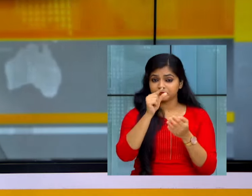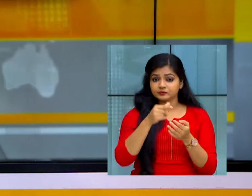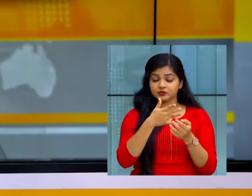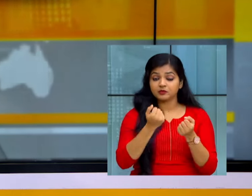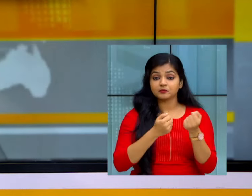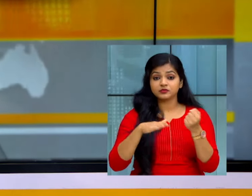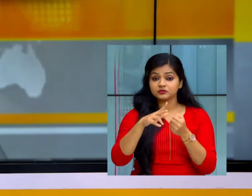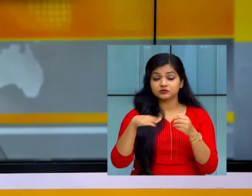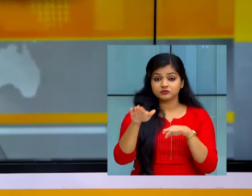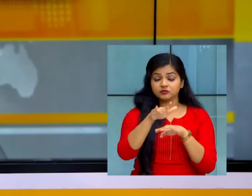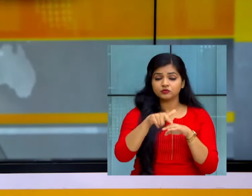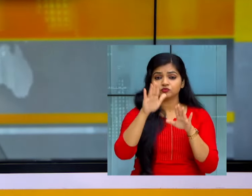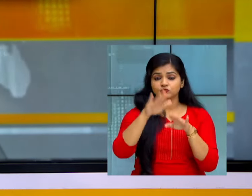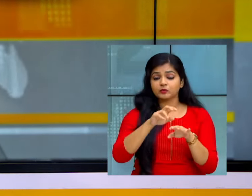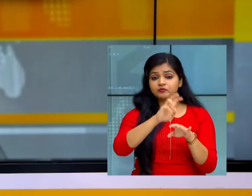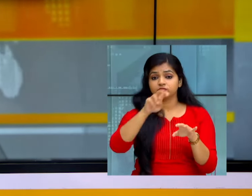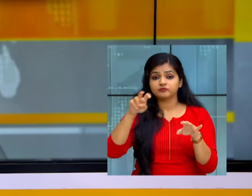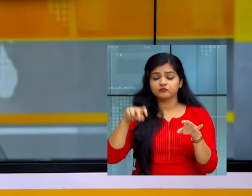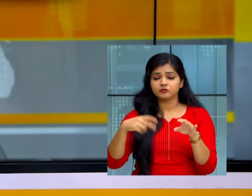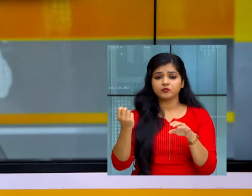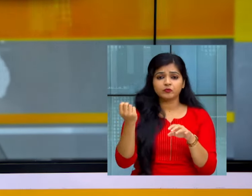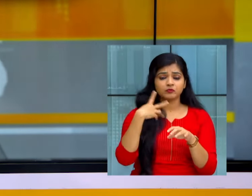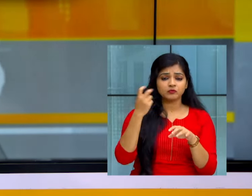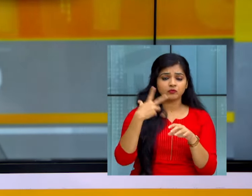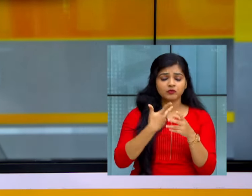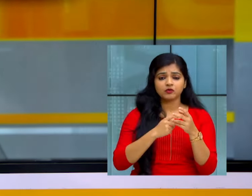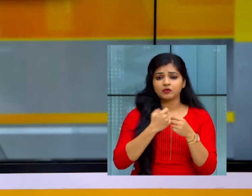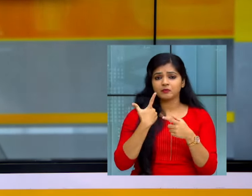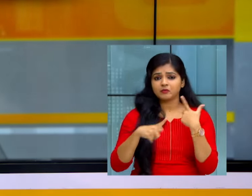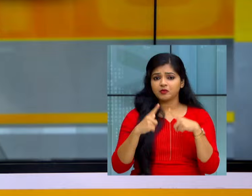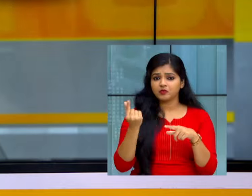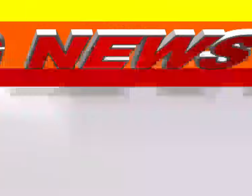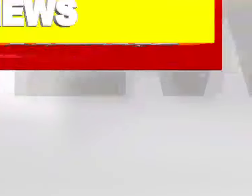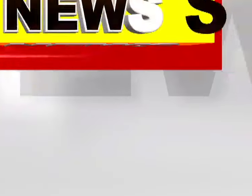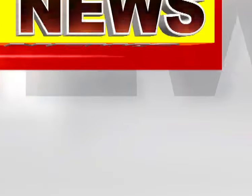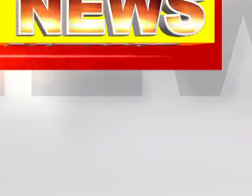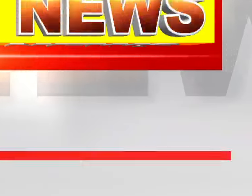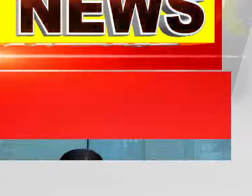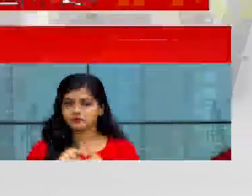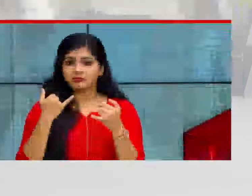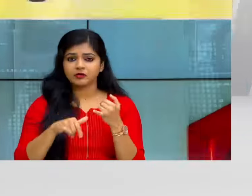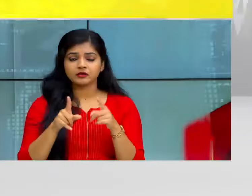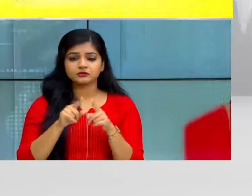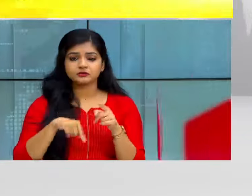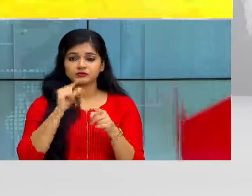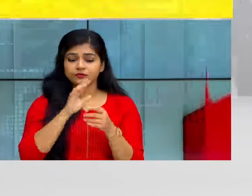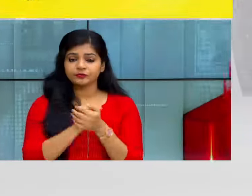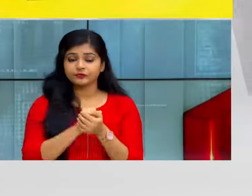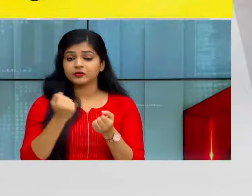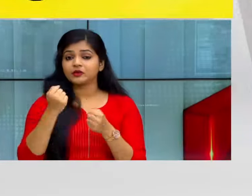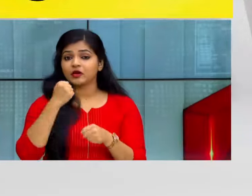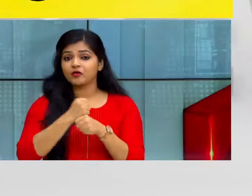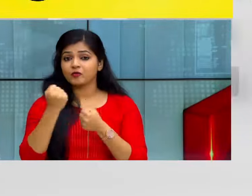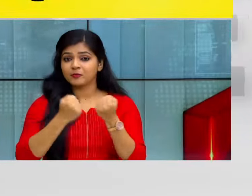ഇറങ്ങി വന്ന ശേഷം ഭീഷണിപ്പെടുത്തുകയും തെറി പറയുകയും ചെയ്തു എന്ന് റോഷ്ന പറഞ്ഞു ഞാൻ ഒരു കെഎസ്ആർടിസിയുടെ ഫോട്ടോ എടുത്തു വെച്ചിട്ടുണ്ട് അത്